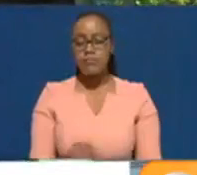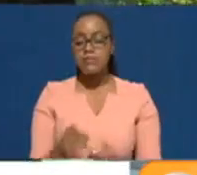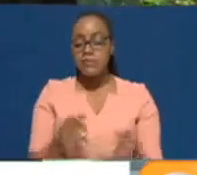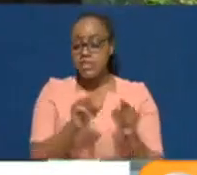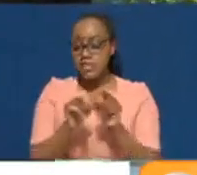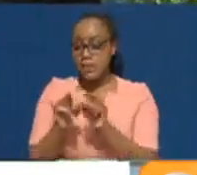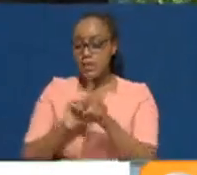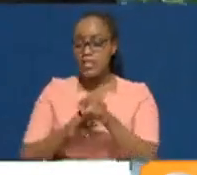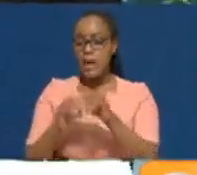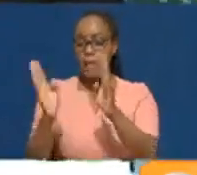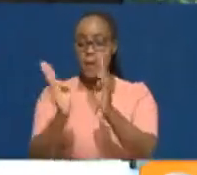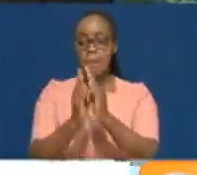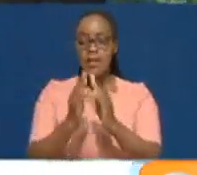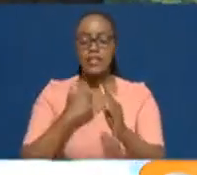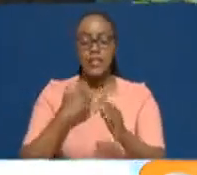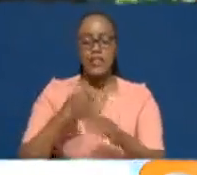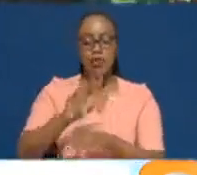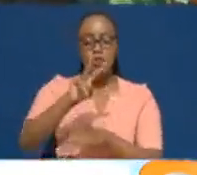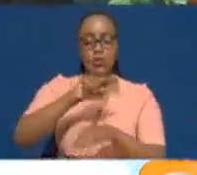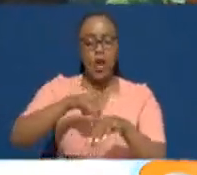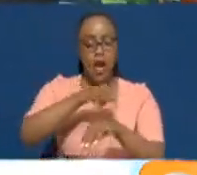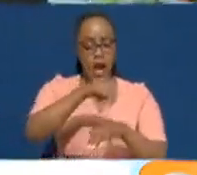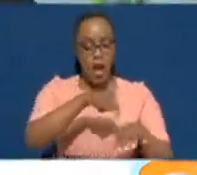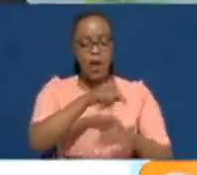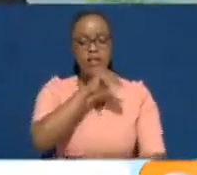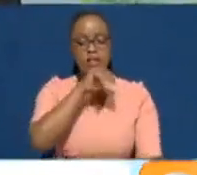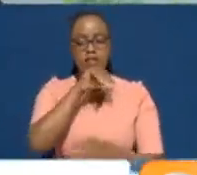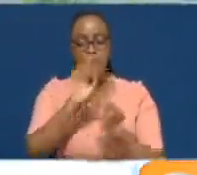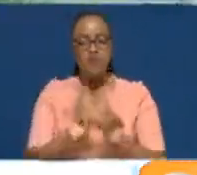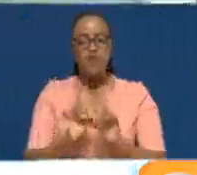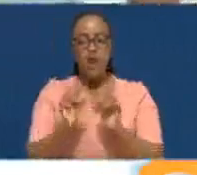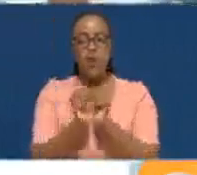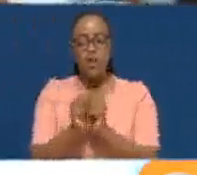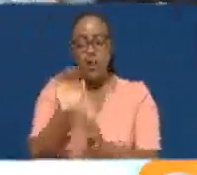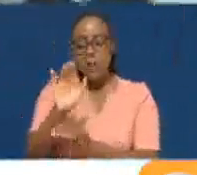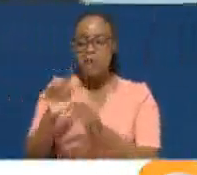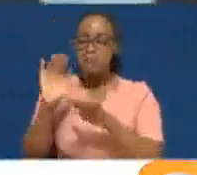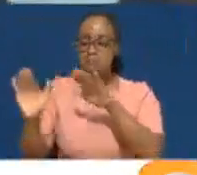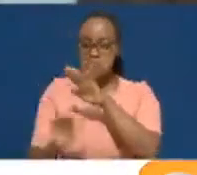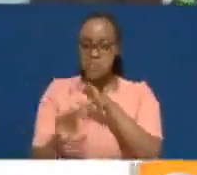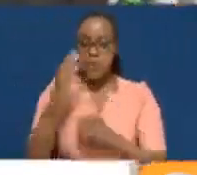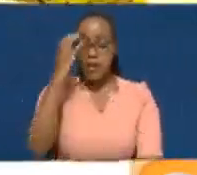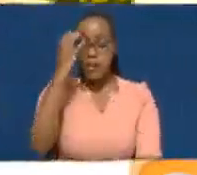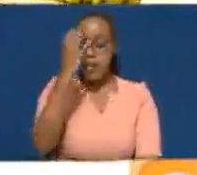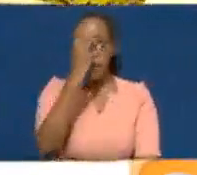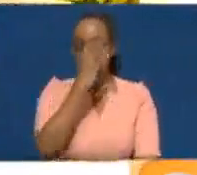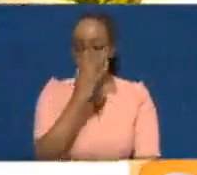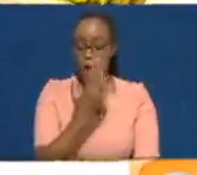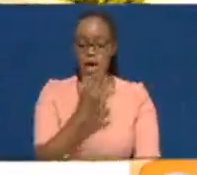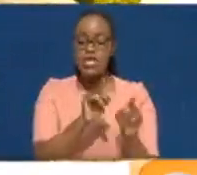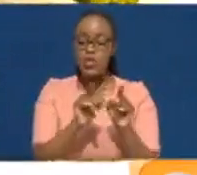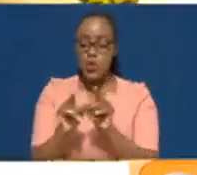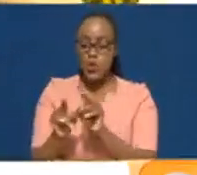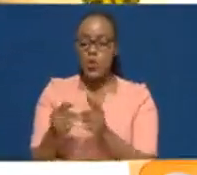Bapo walifanya mkutano wa takriban saa mbili huku Odinga akiandamana na aliyekuwa mgombea mwenza wake Martha Karua na kinara